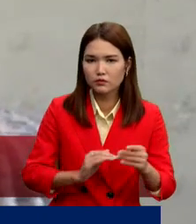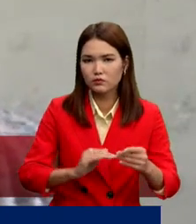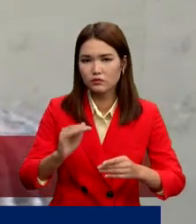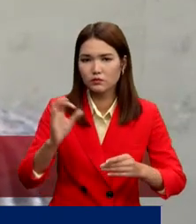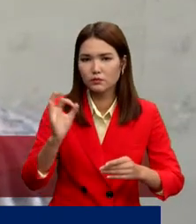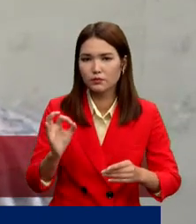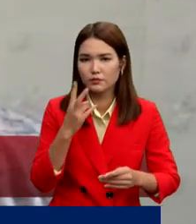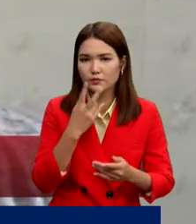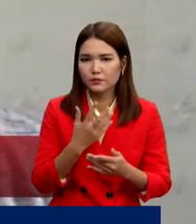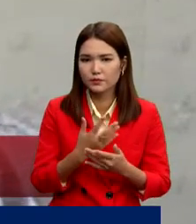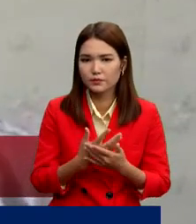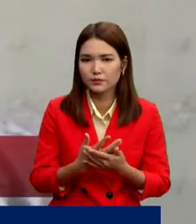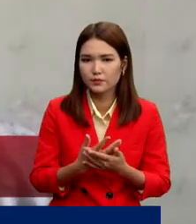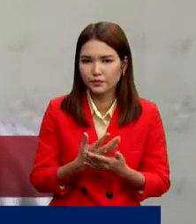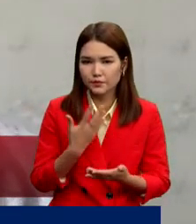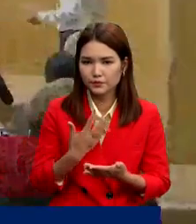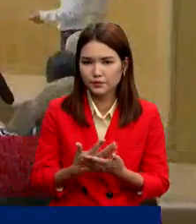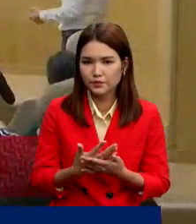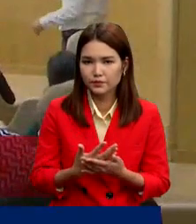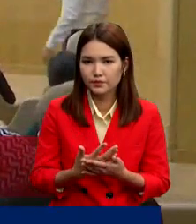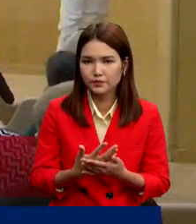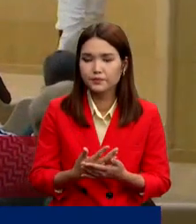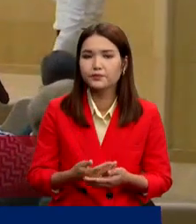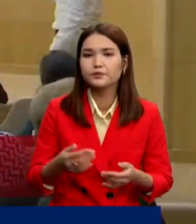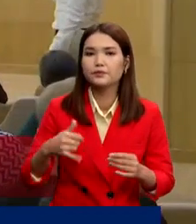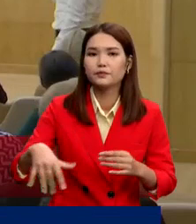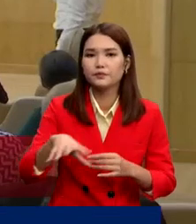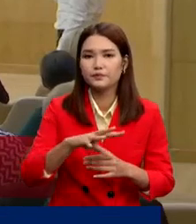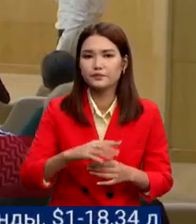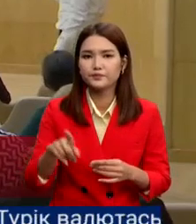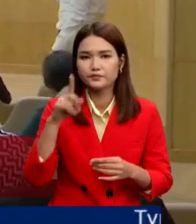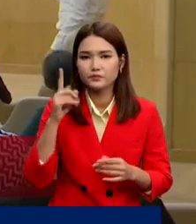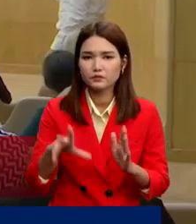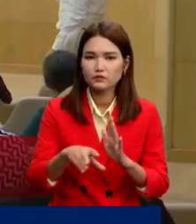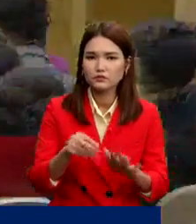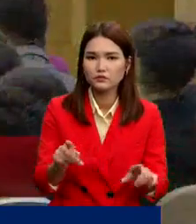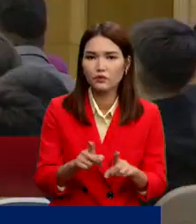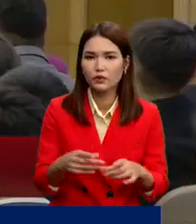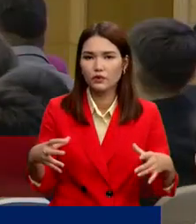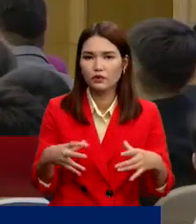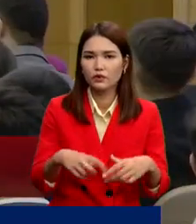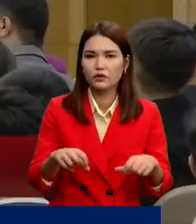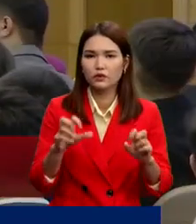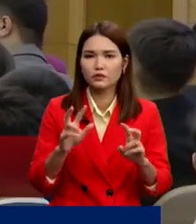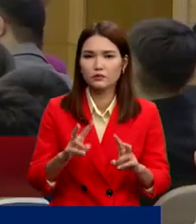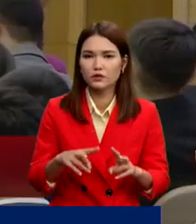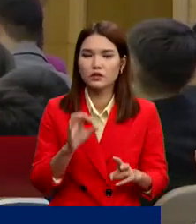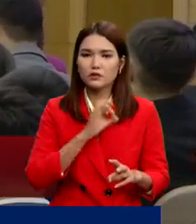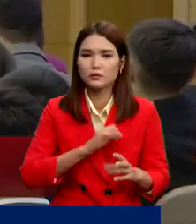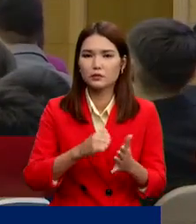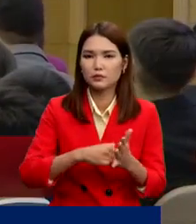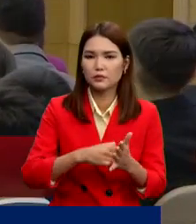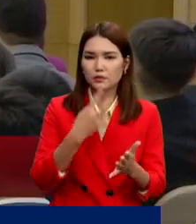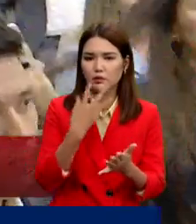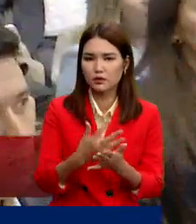ойласаңыз, онда өте алмайды екенсіз. Бұдан өзге де талаптары тағы бар. Қазақстанның азаматы болуы, ел аумағында 15 жыл тұруы, жасы